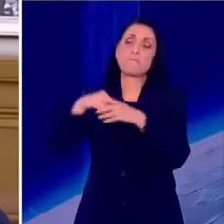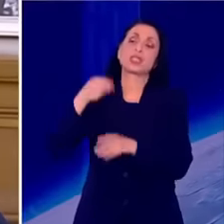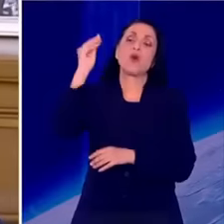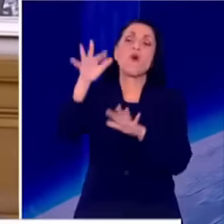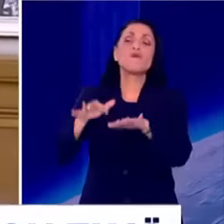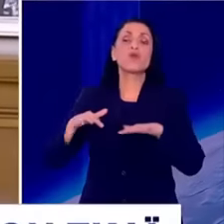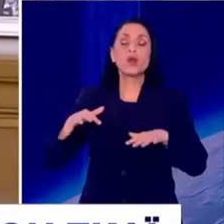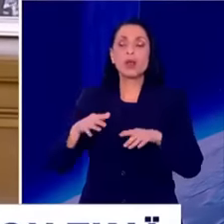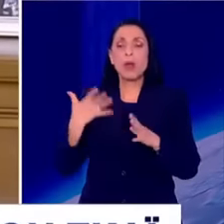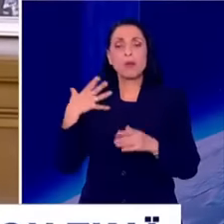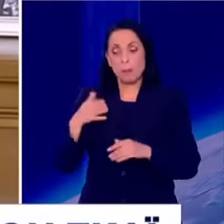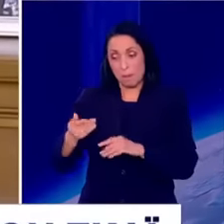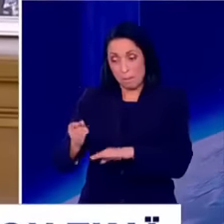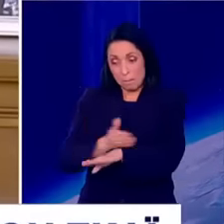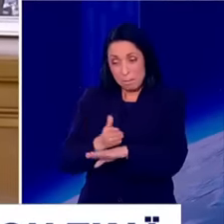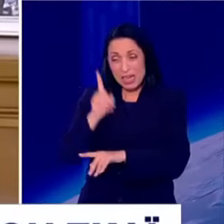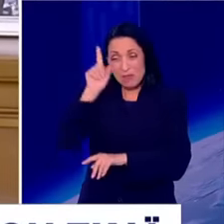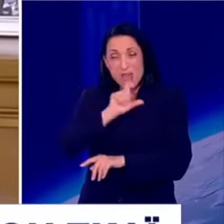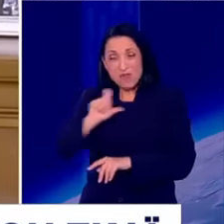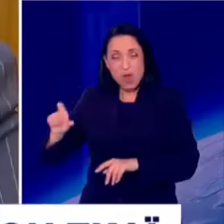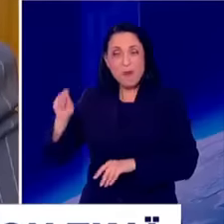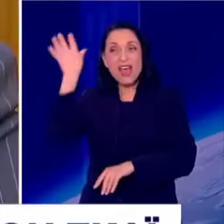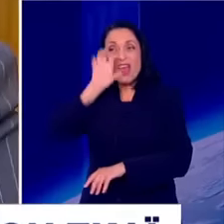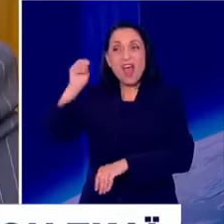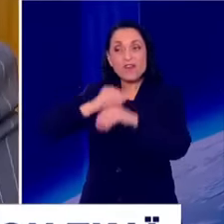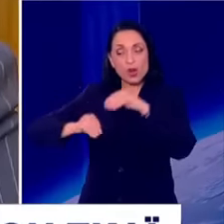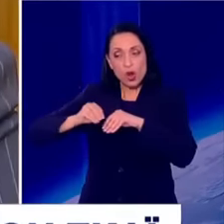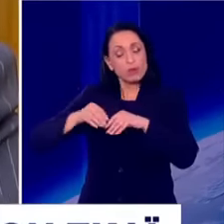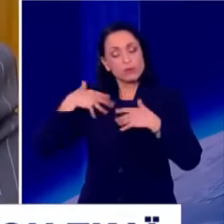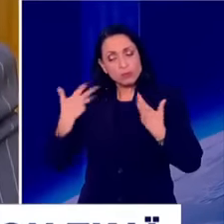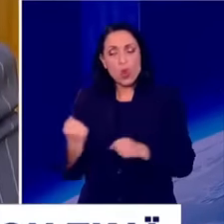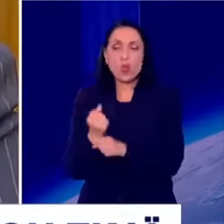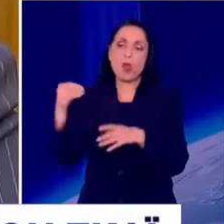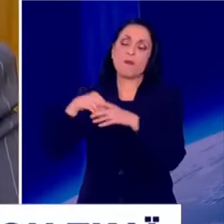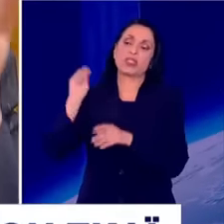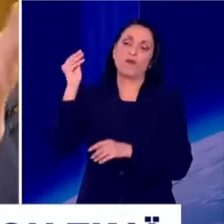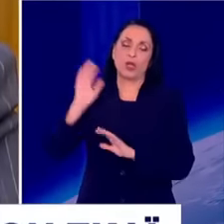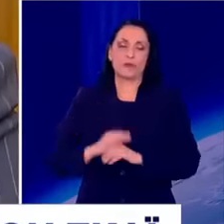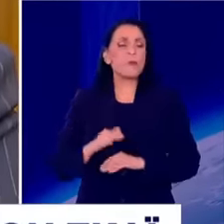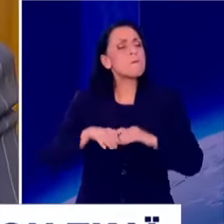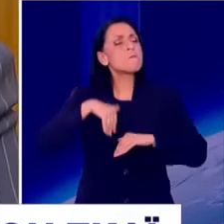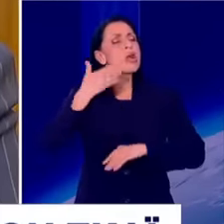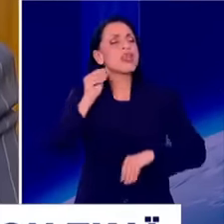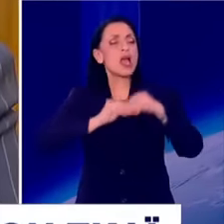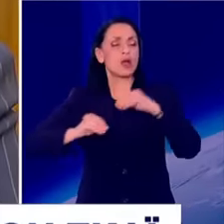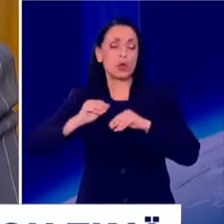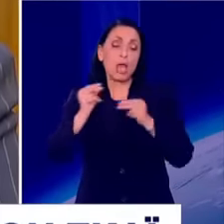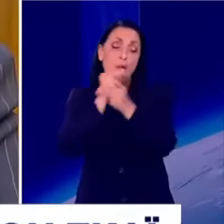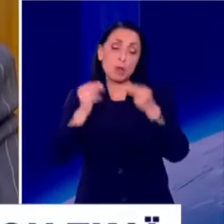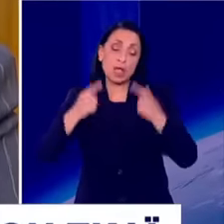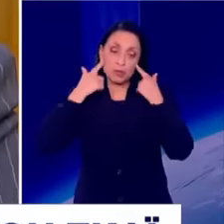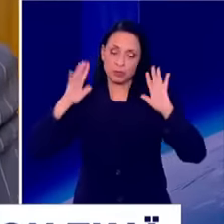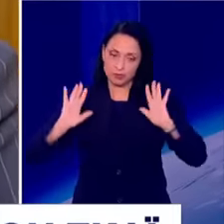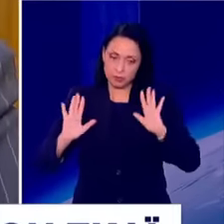και την εβδομάδα πριν από τις ευρωεκλογές. Είμαστε όμως και πολιτικά στελέχη. Μετά τις εκλογές, ανεξαρτήτου αποτελέσματος,